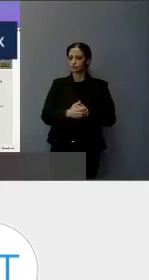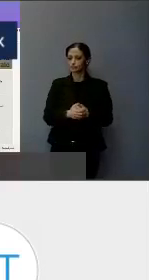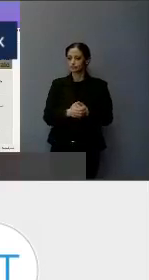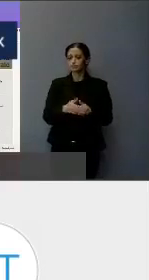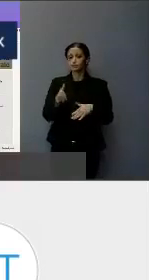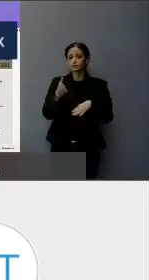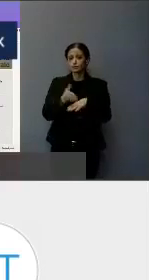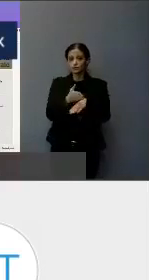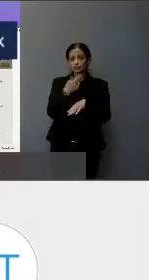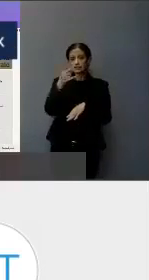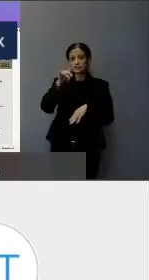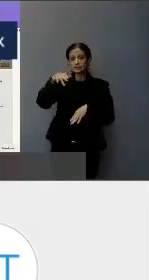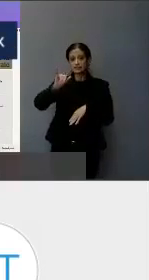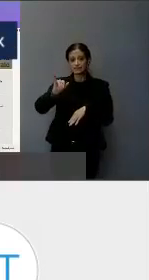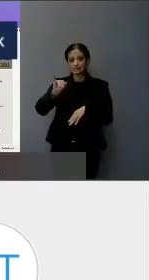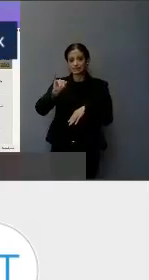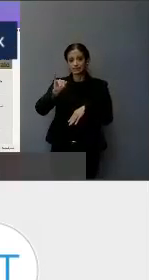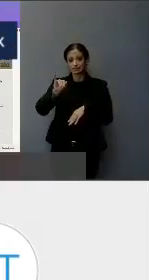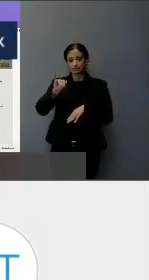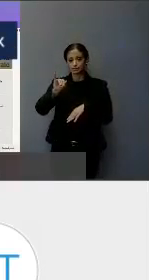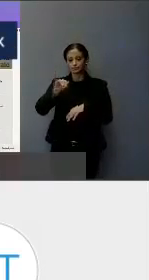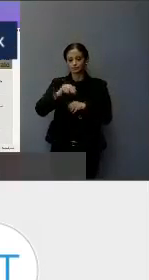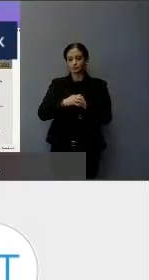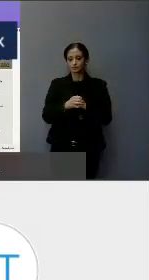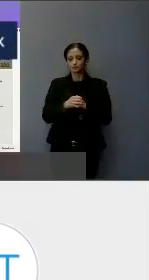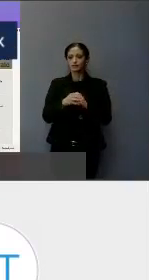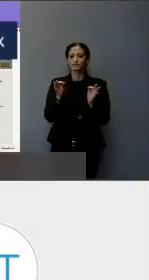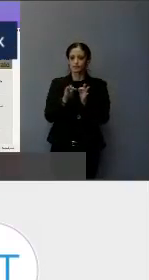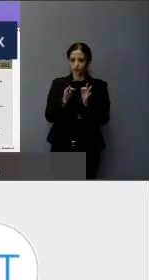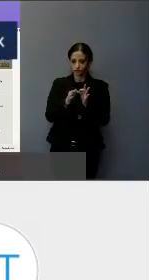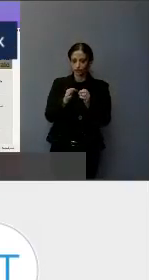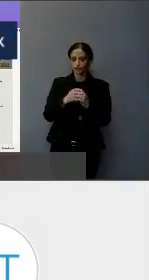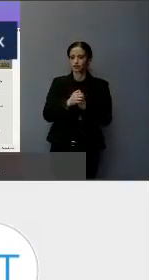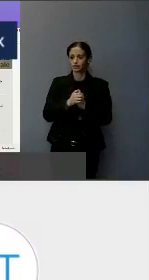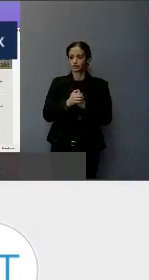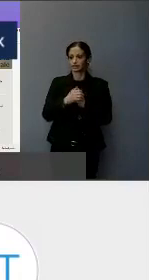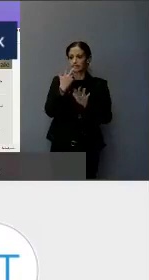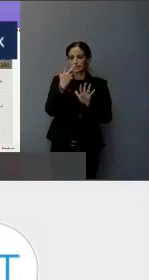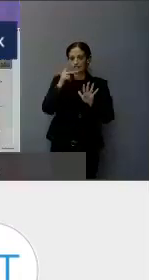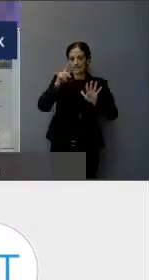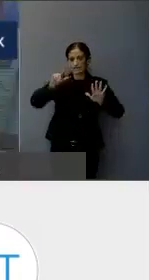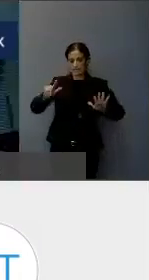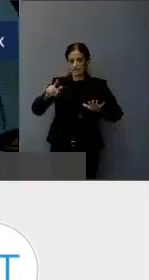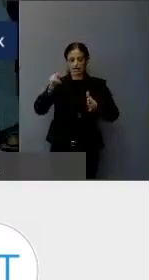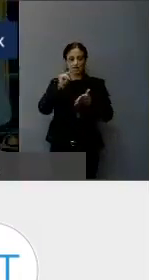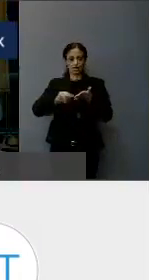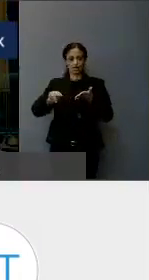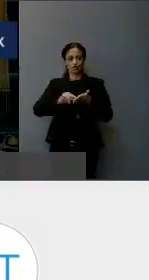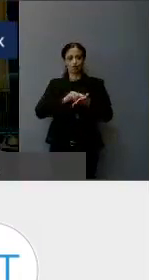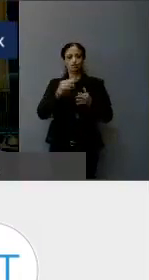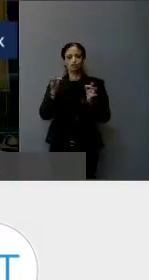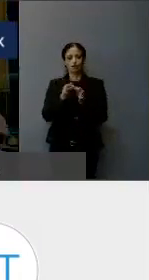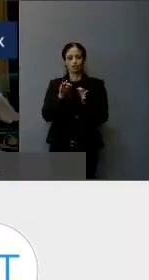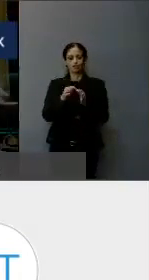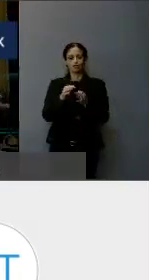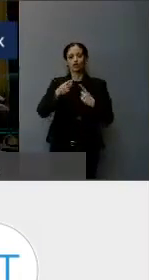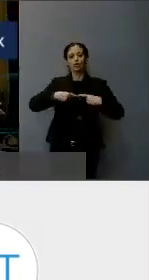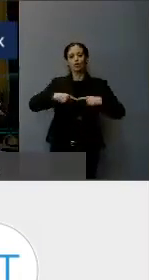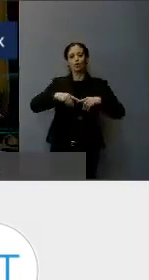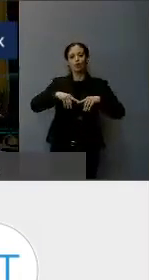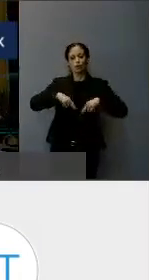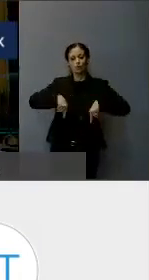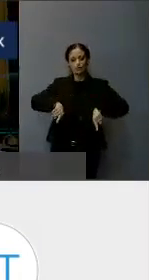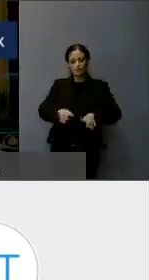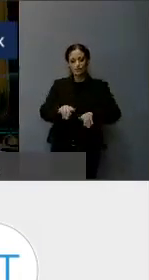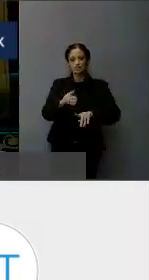consigliera tini regole a sette voti favorevoli il consiglio comunale approva l'ordine del giorno